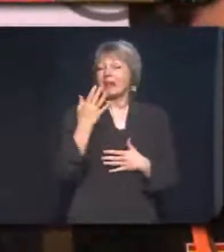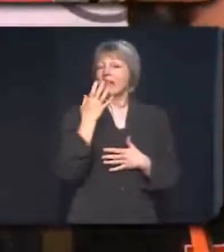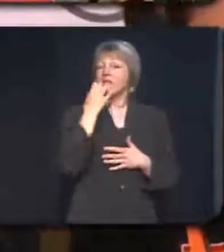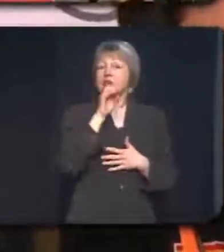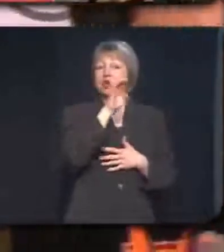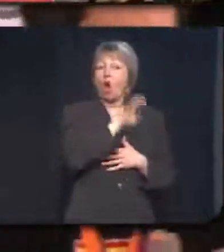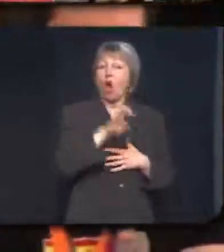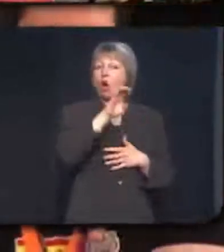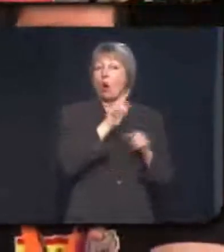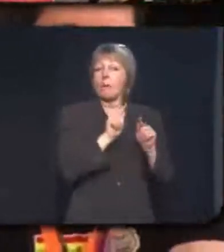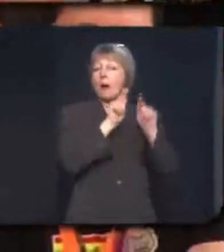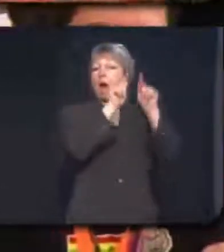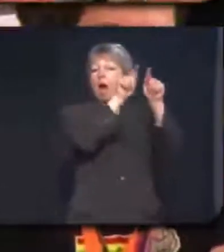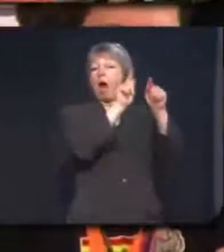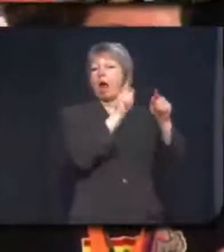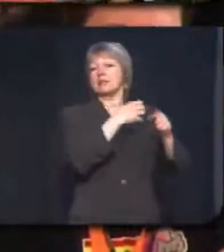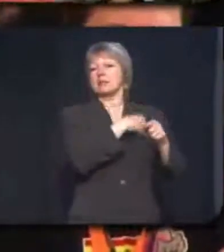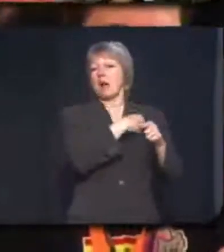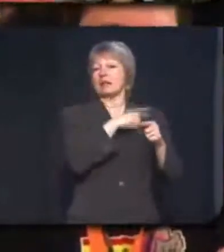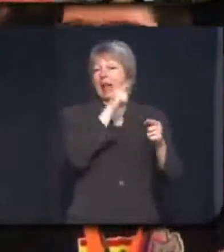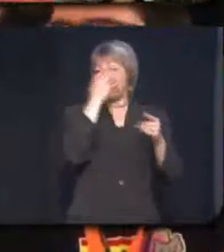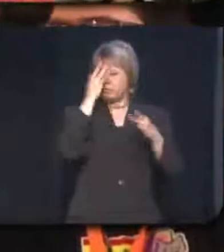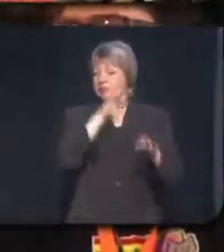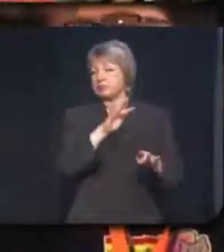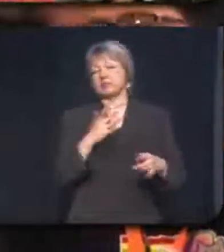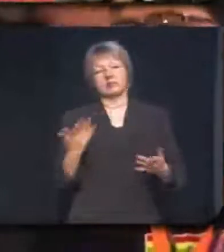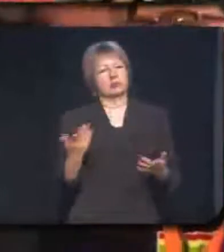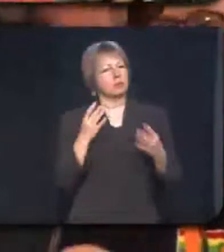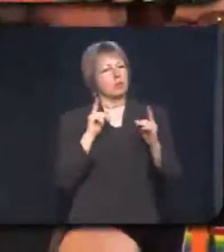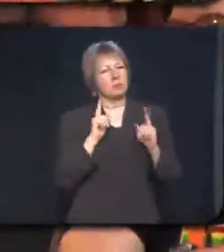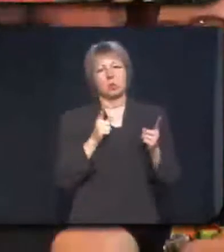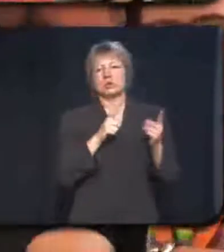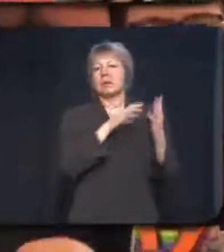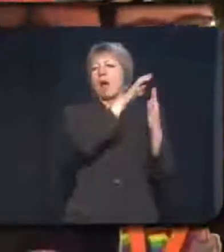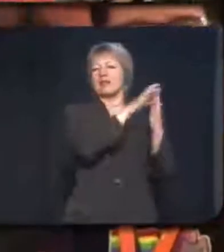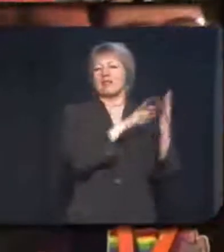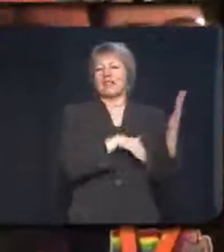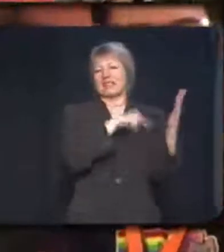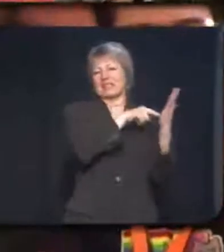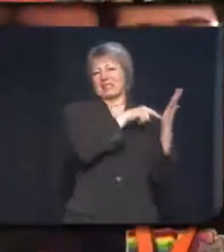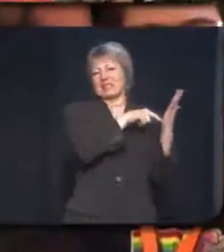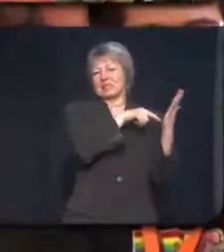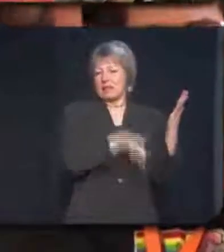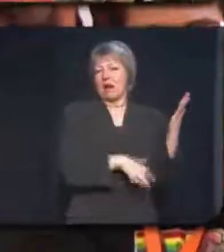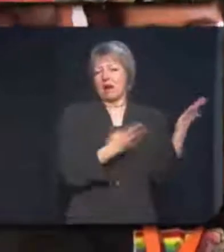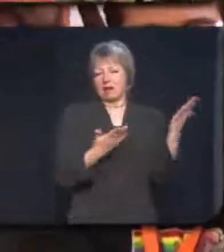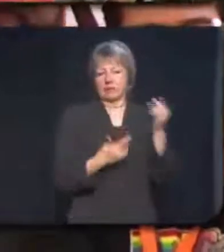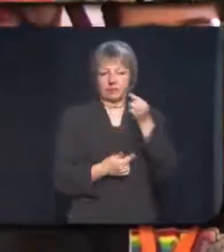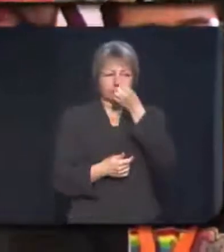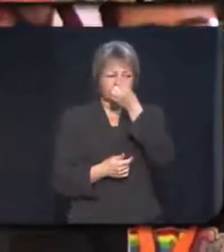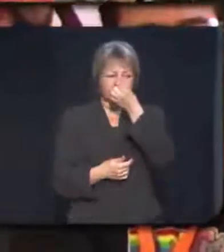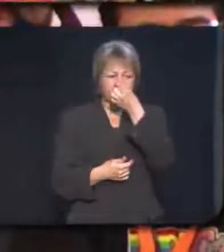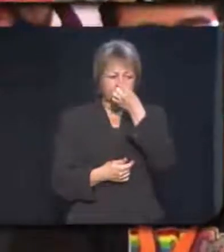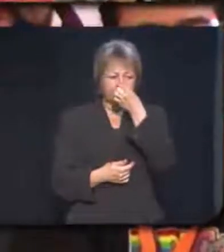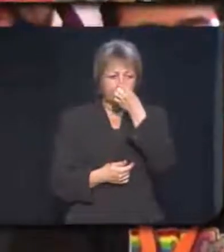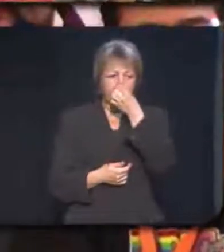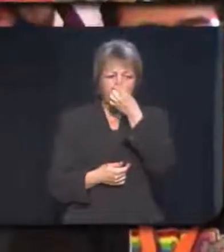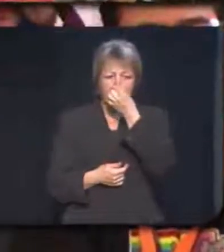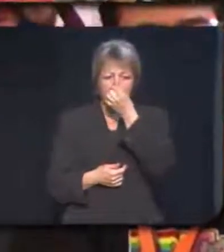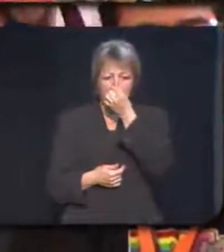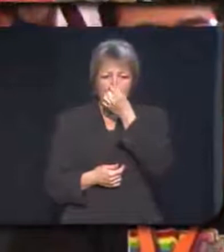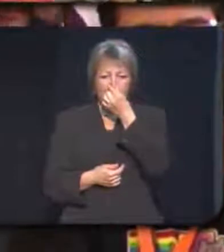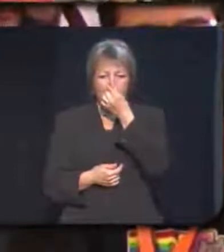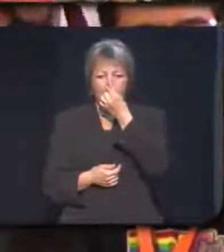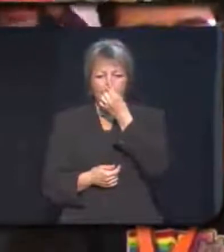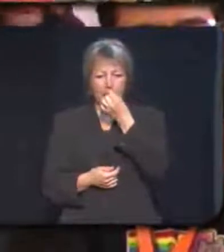europäischer Ebene anerkannt werden wollen dafür brauchen wir auf jeden Fall einen solches manifesto das heißt von ein paar Tagen der Piratenpartei EU